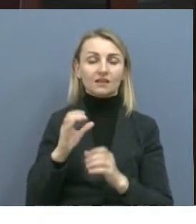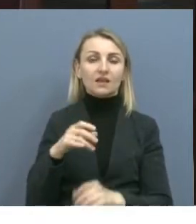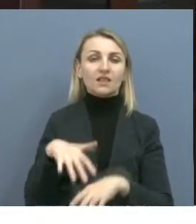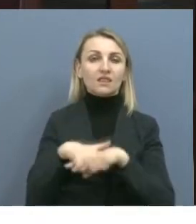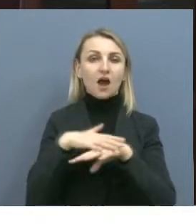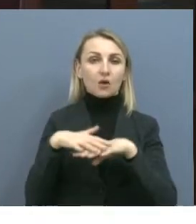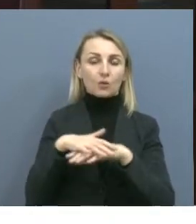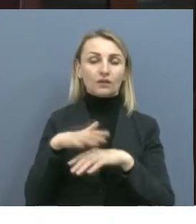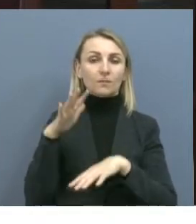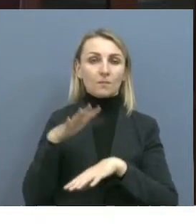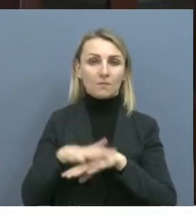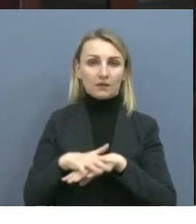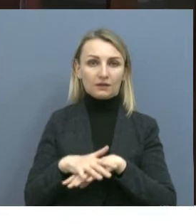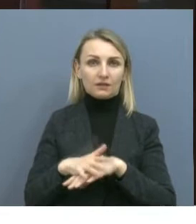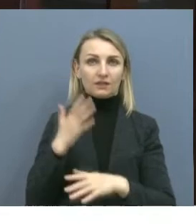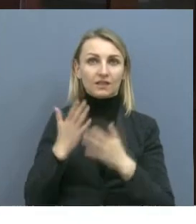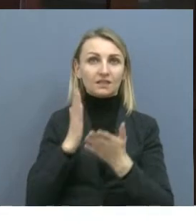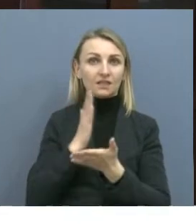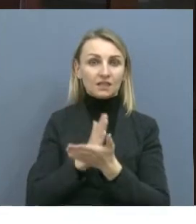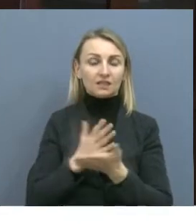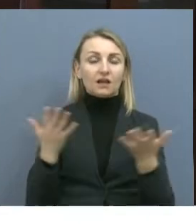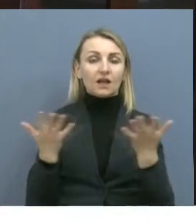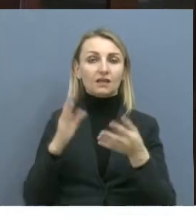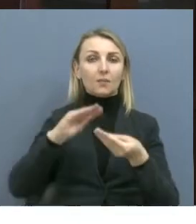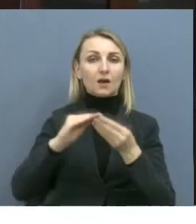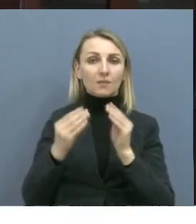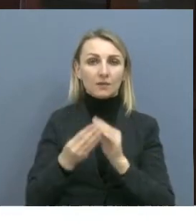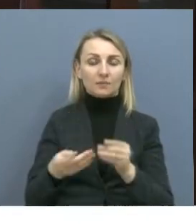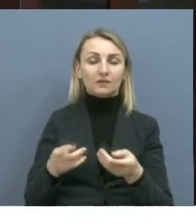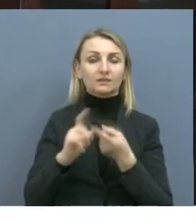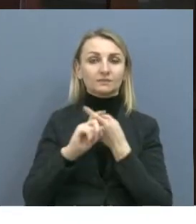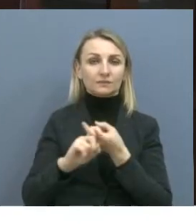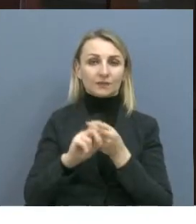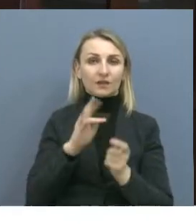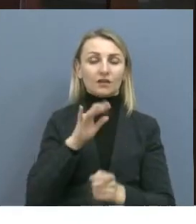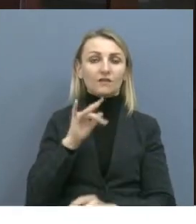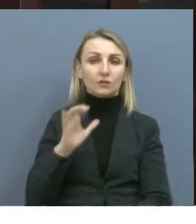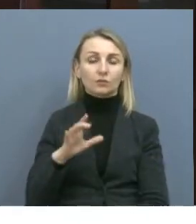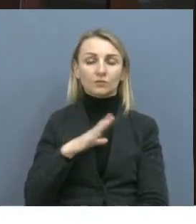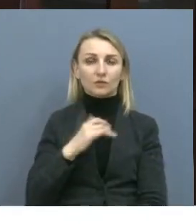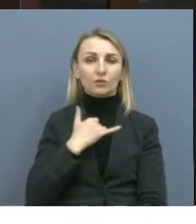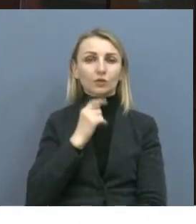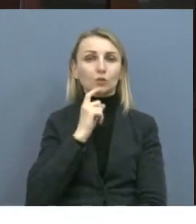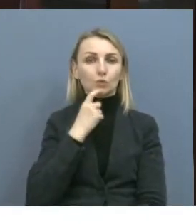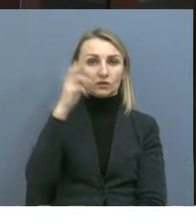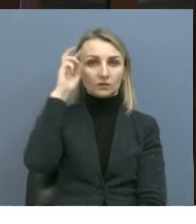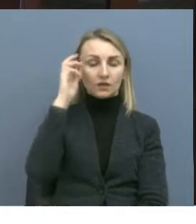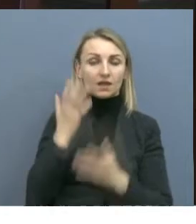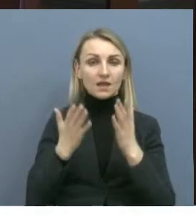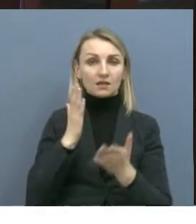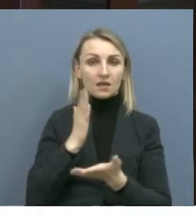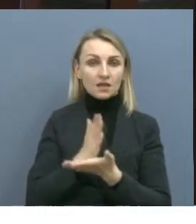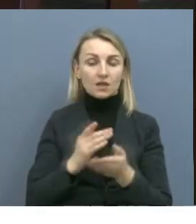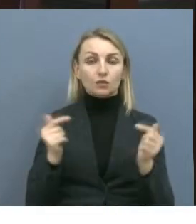есть обоснование в связи с коронавирусом, в связи с экономическими трудностями в нашей стране, если есть обоснование,